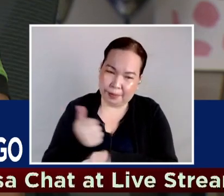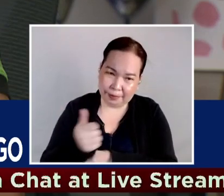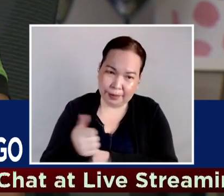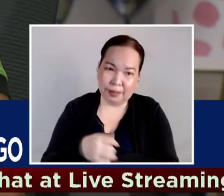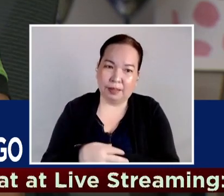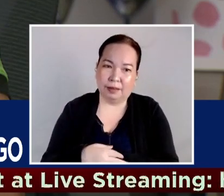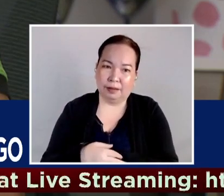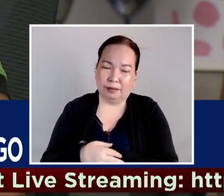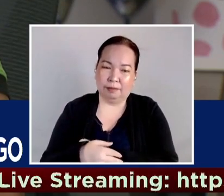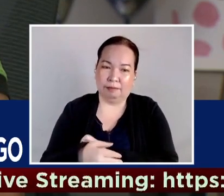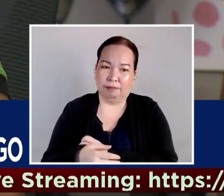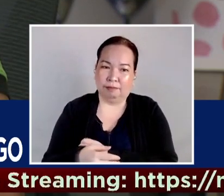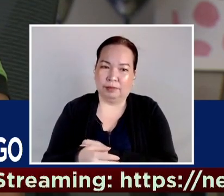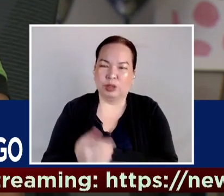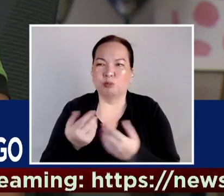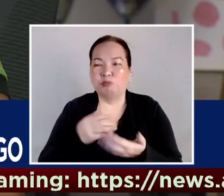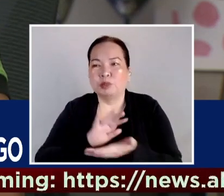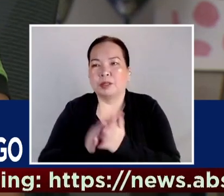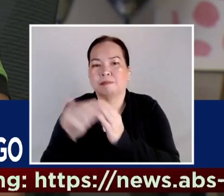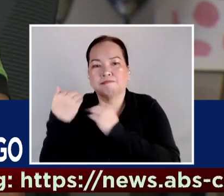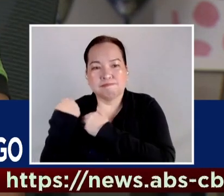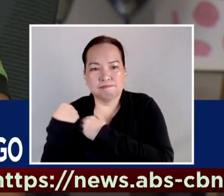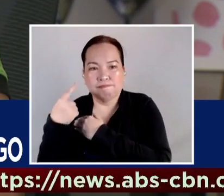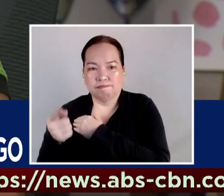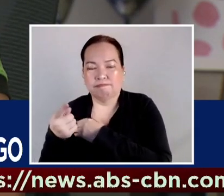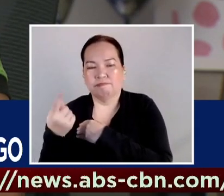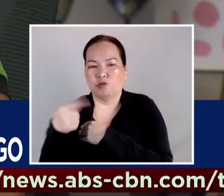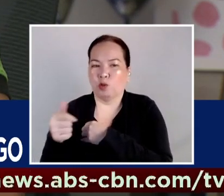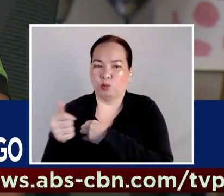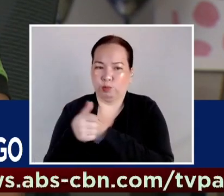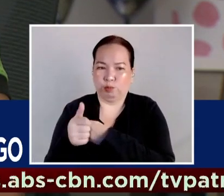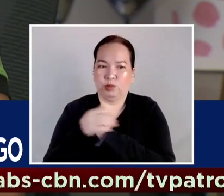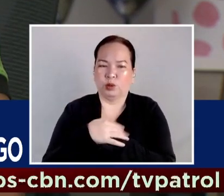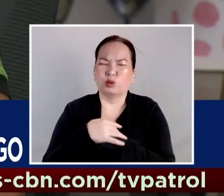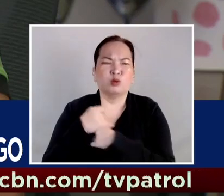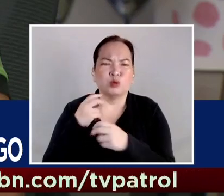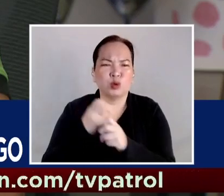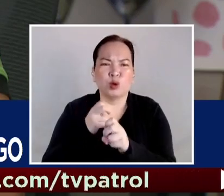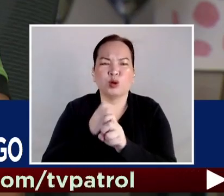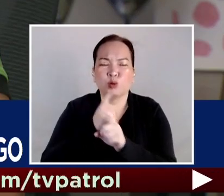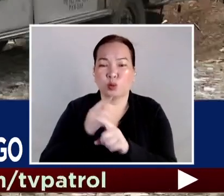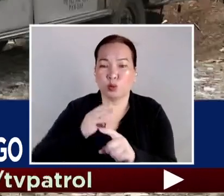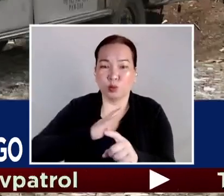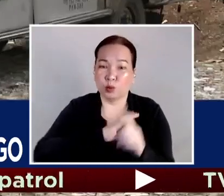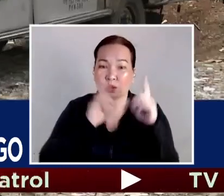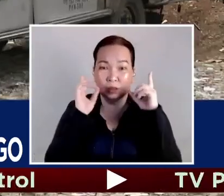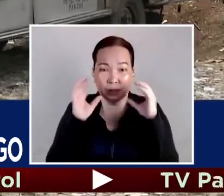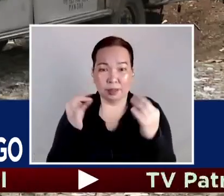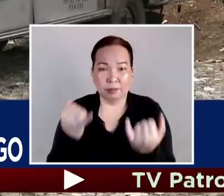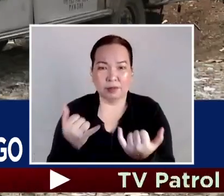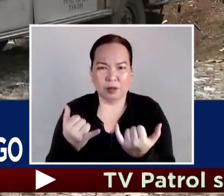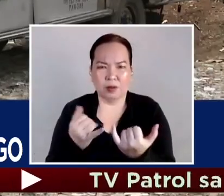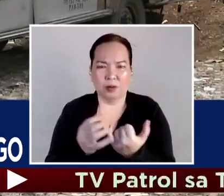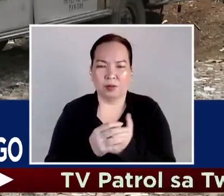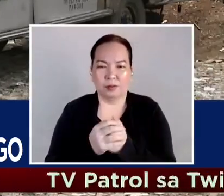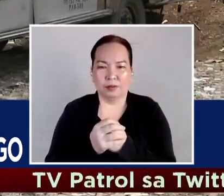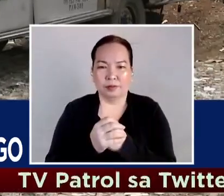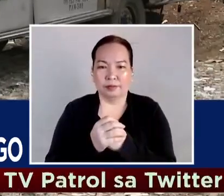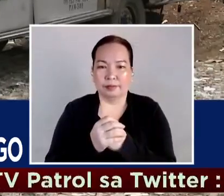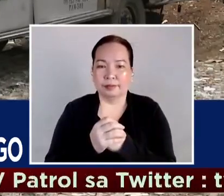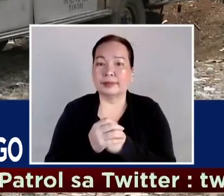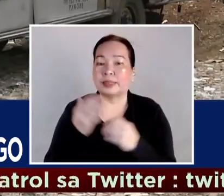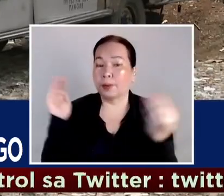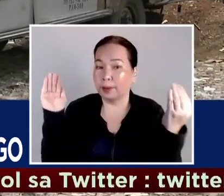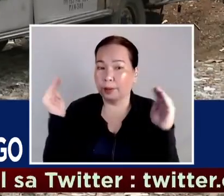mapapas nga talaga sa kanila yung burden. That's why it's really very hard for the board talaga right now. Kumpara